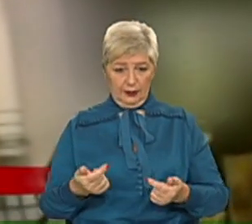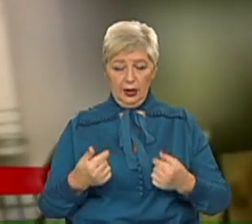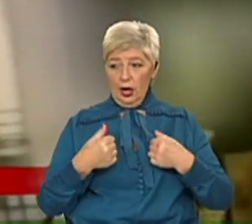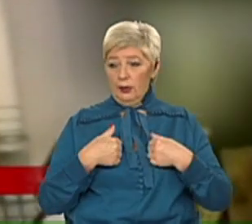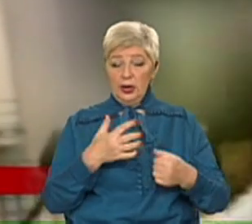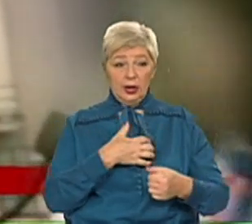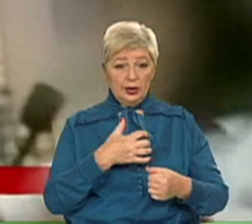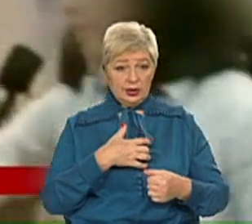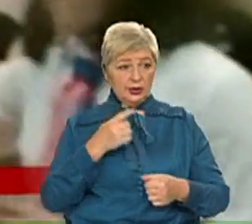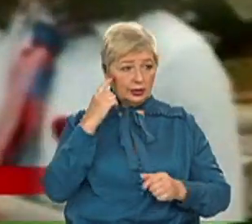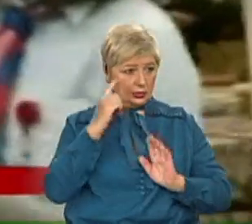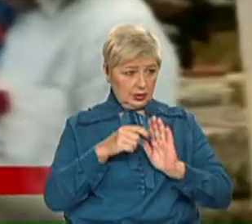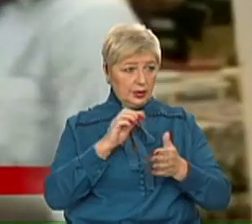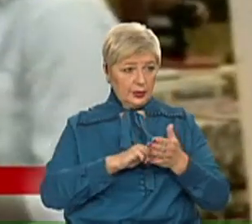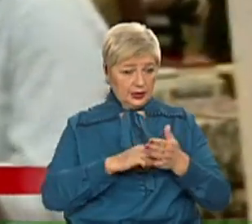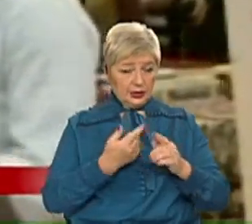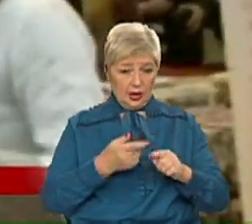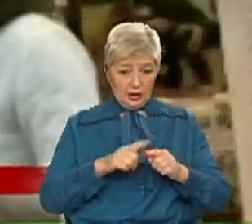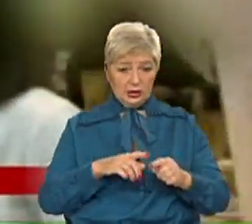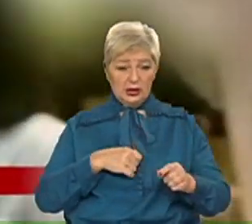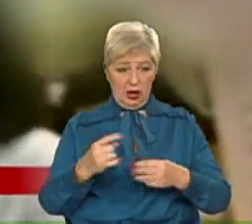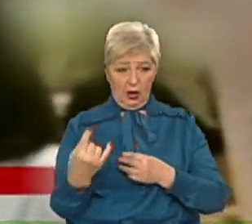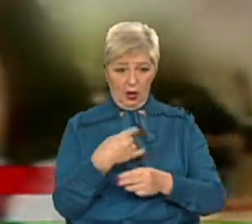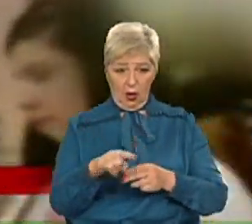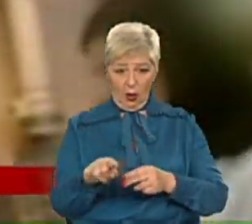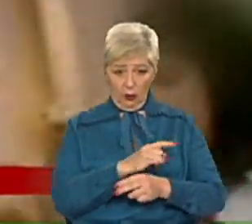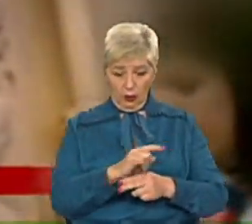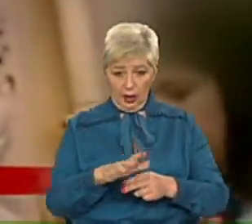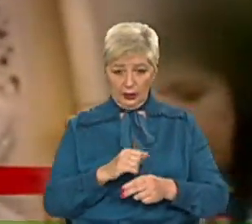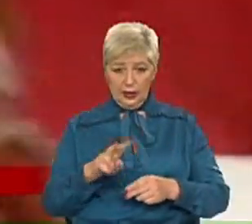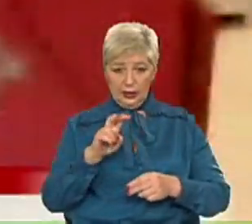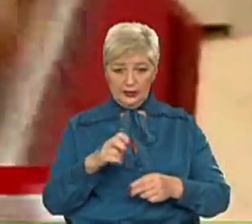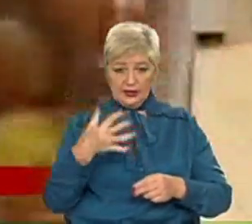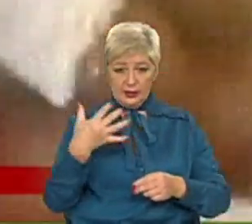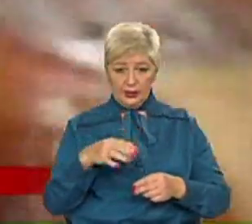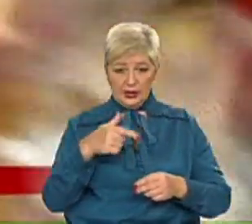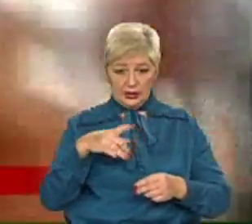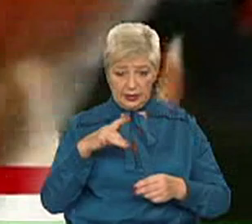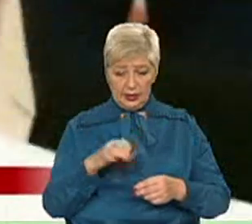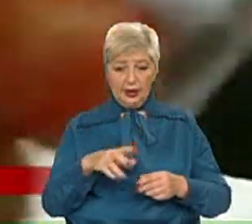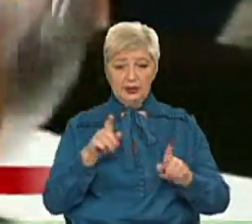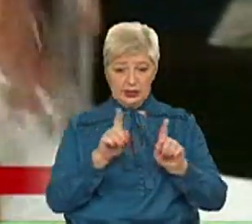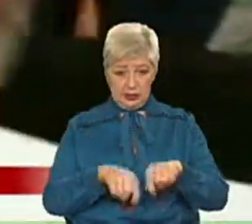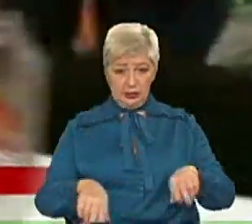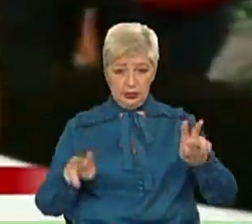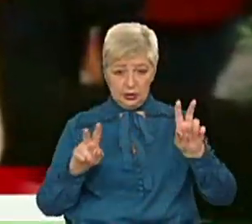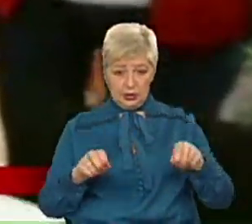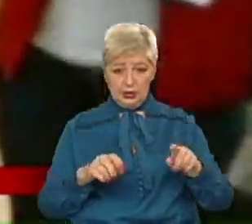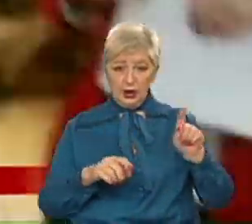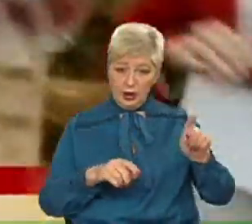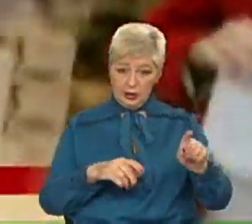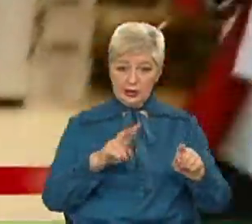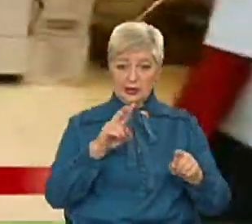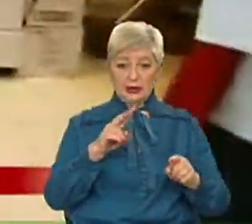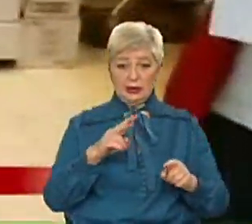дуже знати причину, бо це є шахрайство. Саме такої ваги 250 грамів і з такою назвою. Дивіться, ось такі помідори коштують 25 гривень,